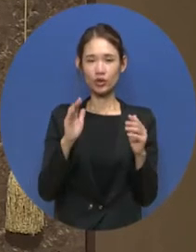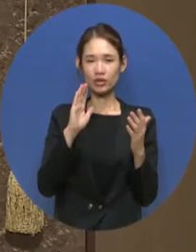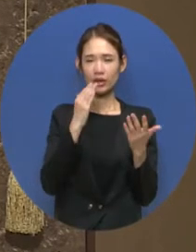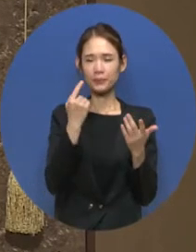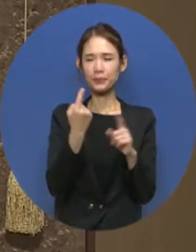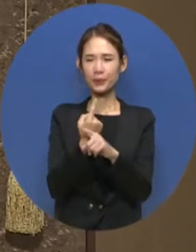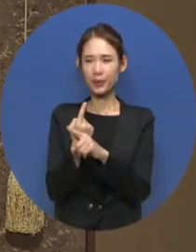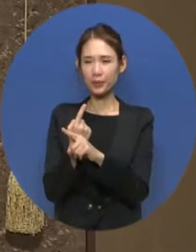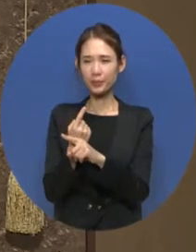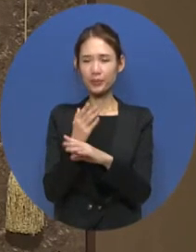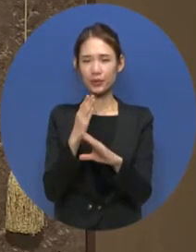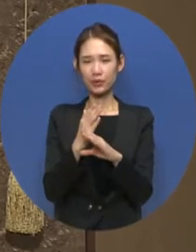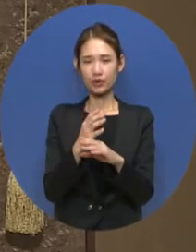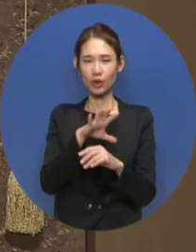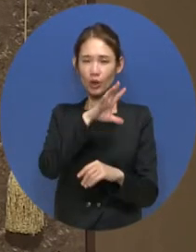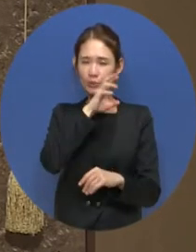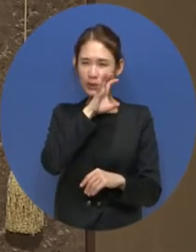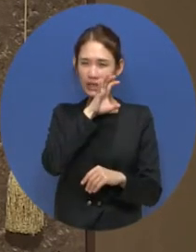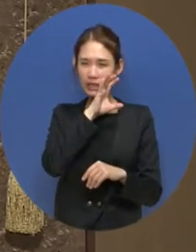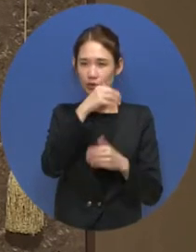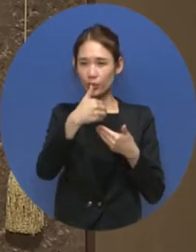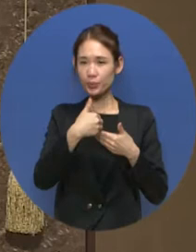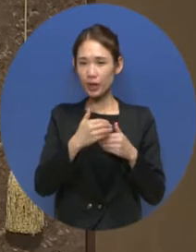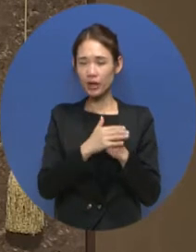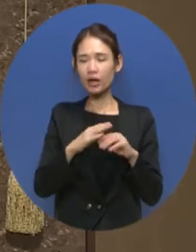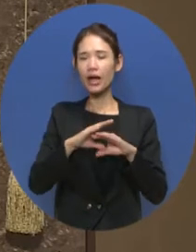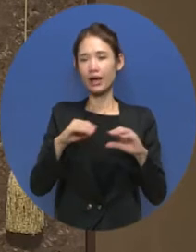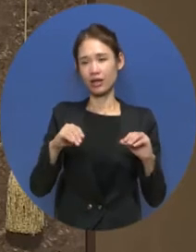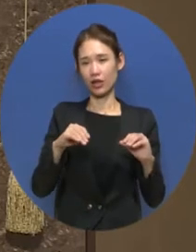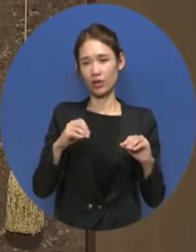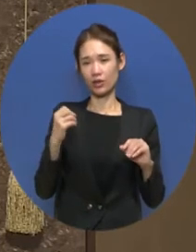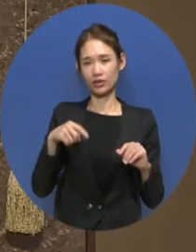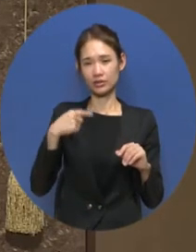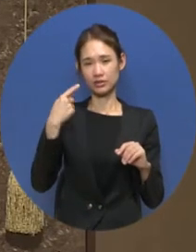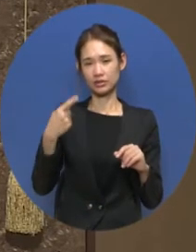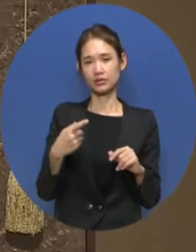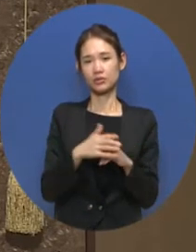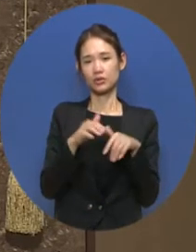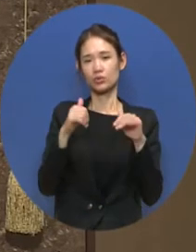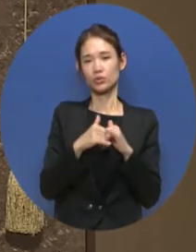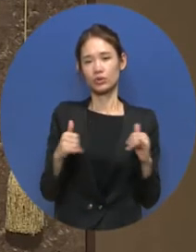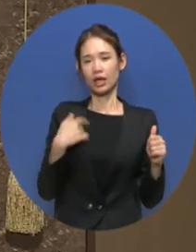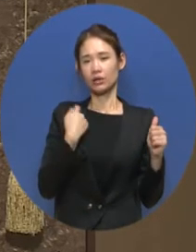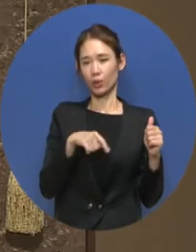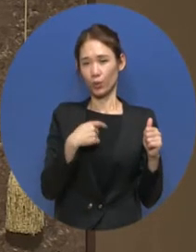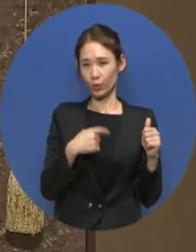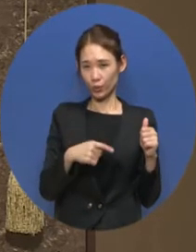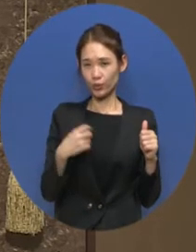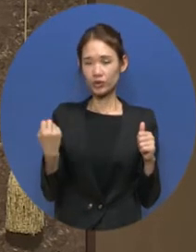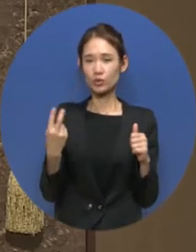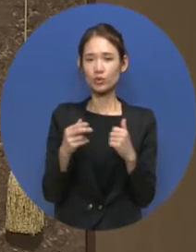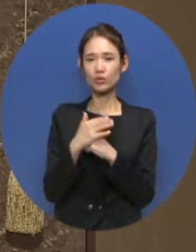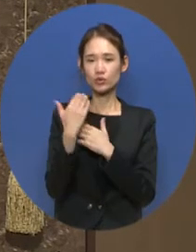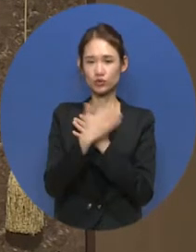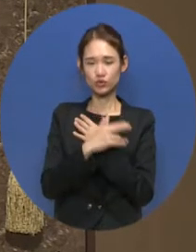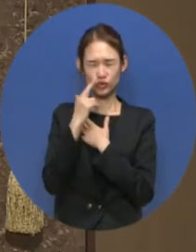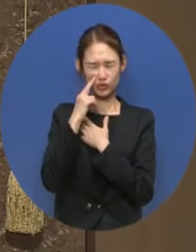일들을 하고 있고 또 민원 네, 민원 해결도 하고 있고 이제 종사자들 교육 그리고